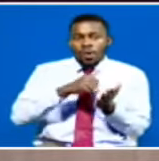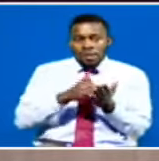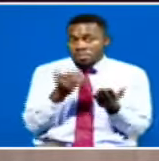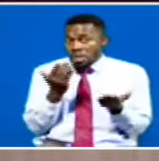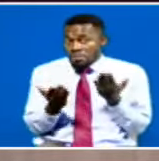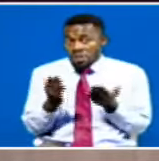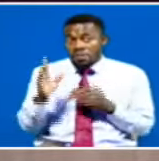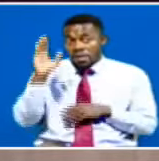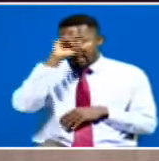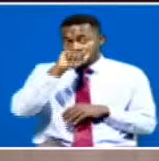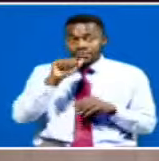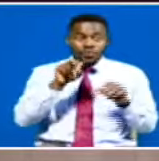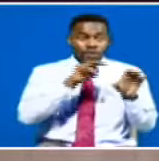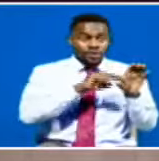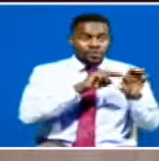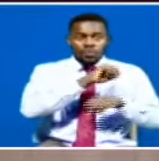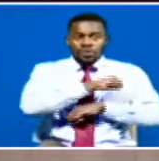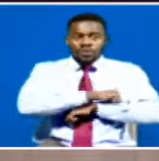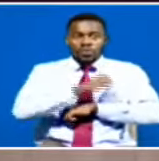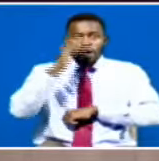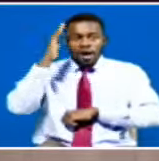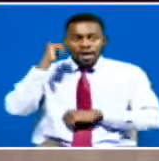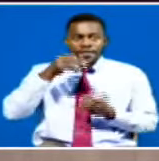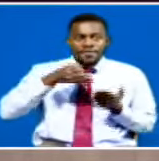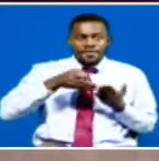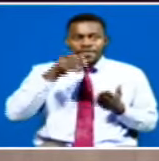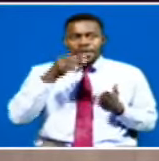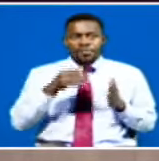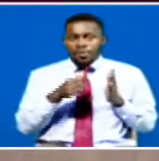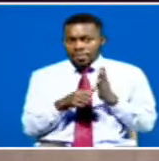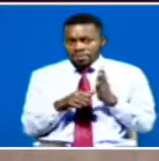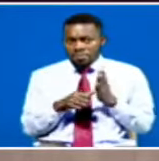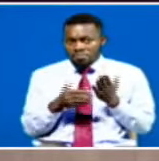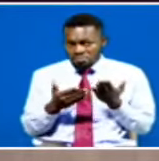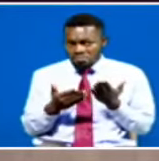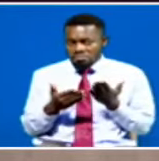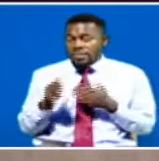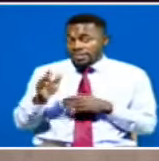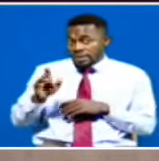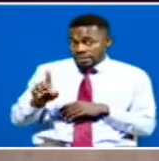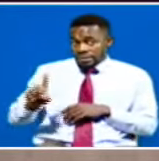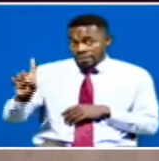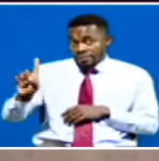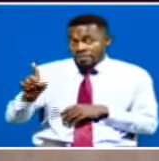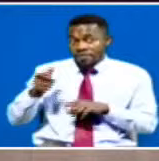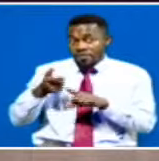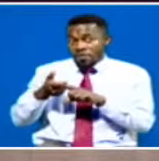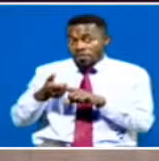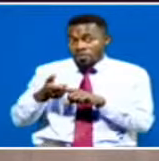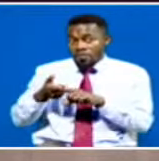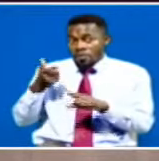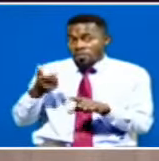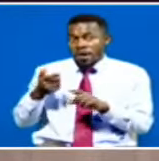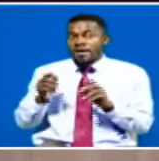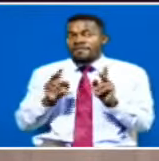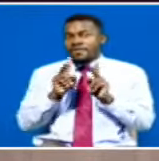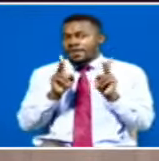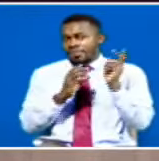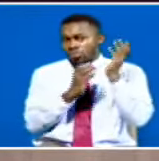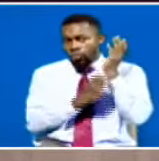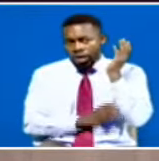karo. Mmoja wanafunzi hao ni Mwende ambaye sio jina lake halisi huyu kutoka eneo bunge la Kaiti. Msichana huyu